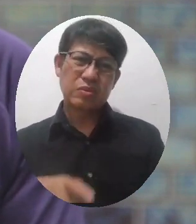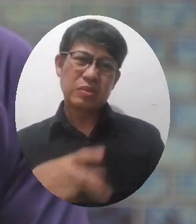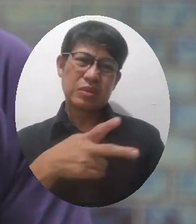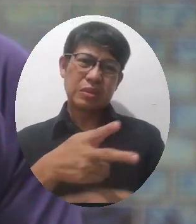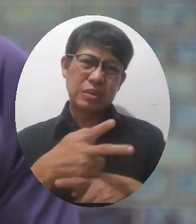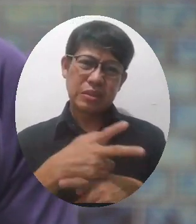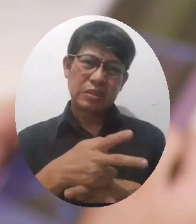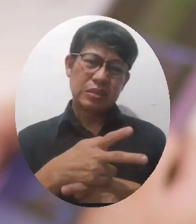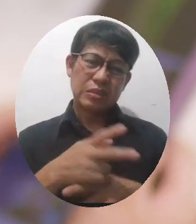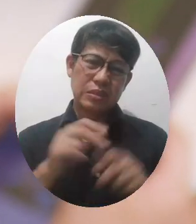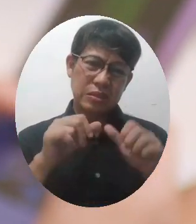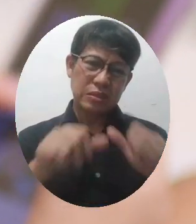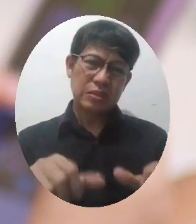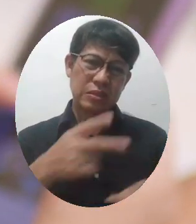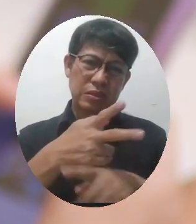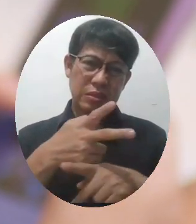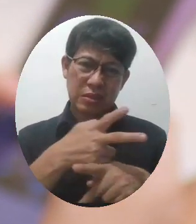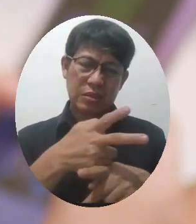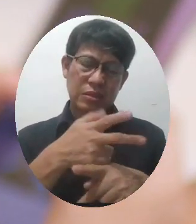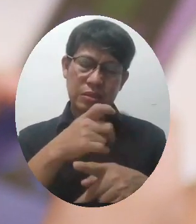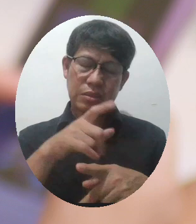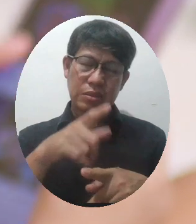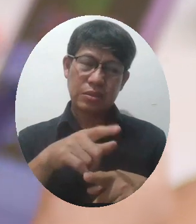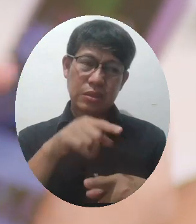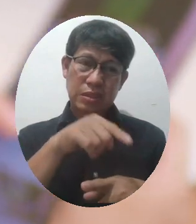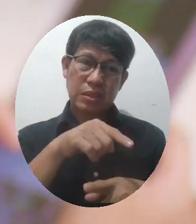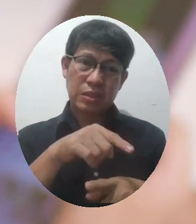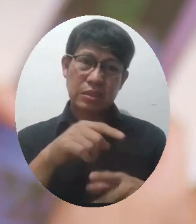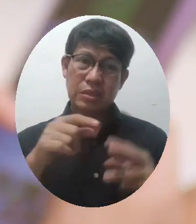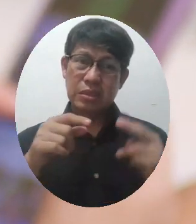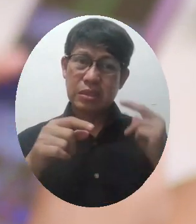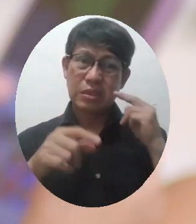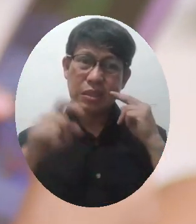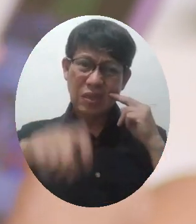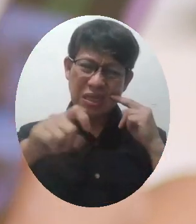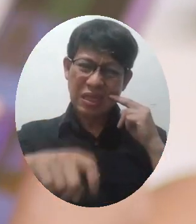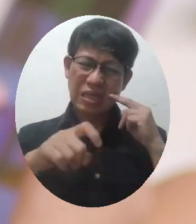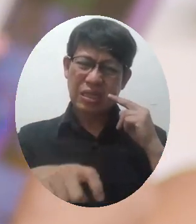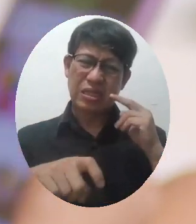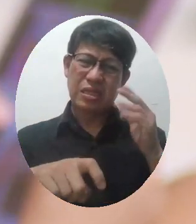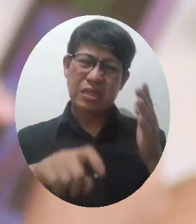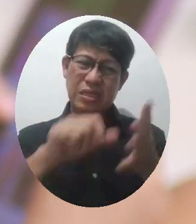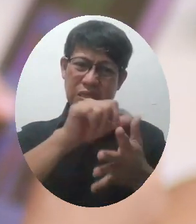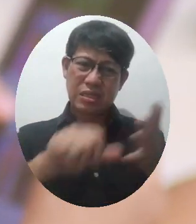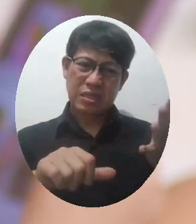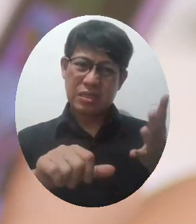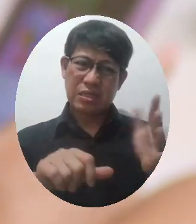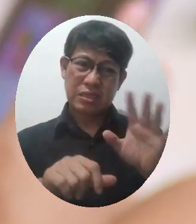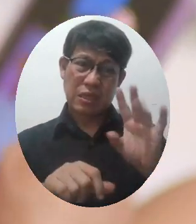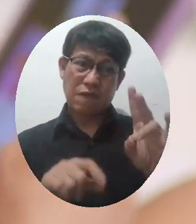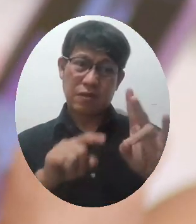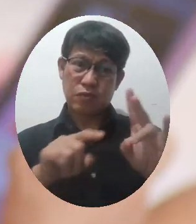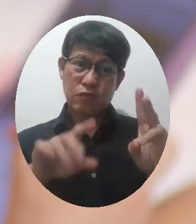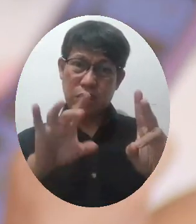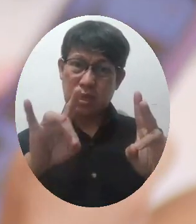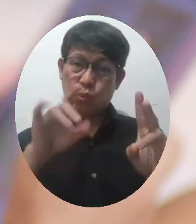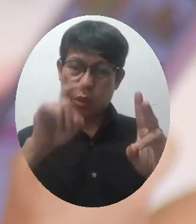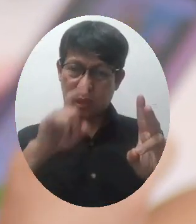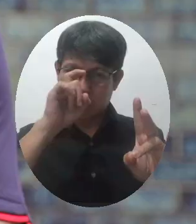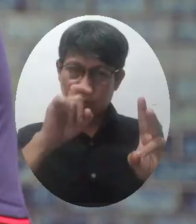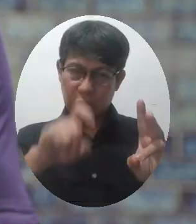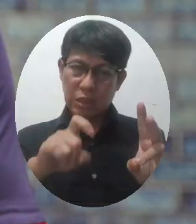pangmatagalang pangangalaga. Sa kondisyon ni Natalie, kinakailangan na maoperahan siya sa edad na 7 hanggang 8 taong